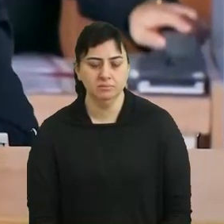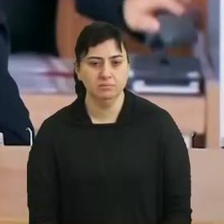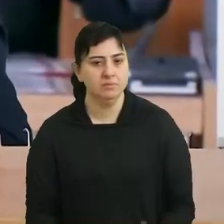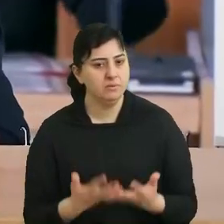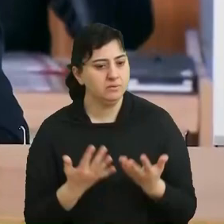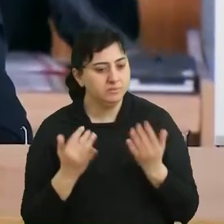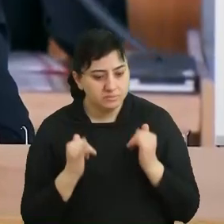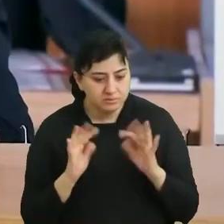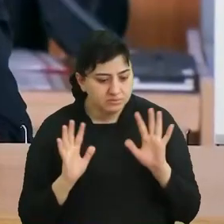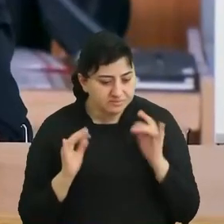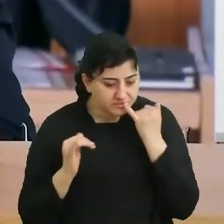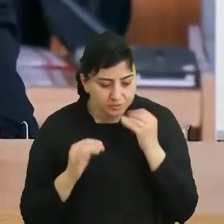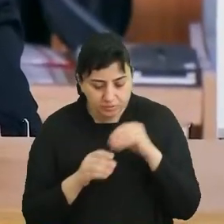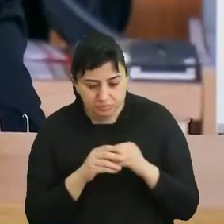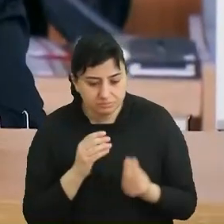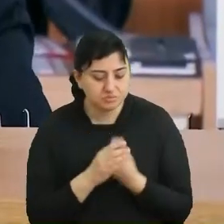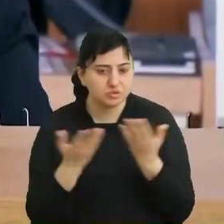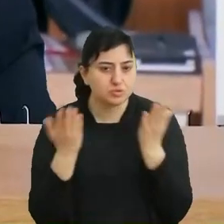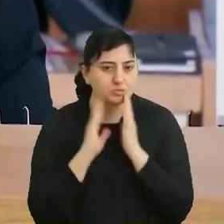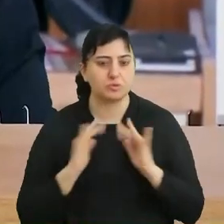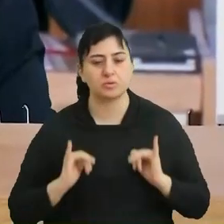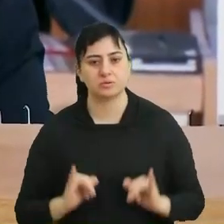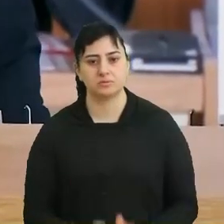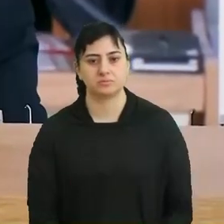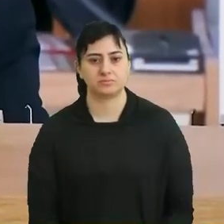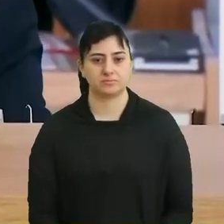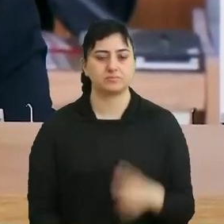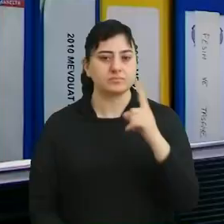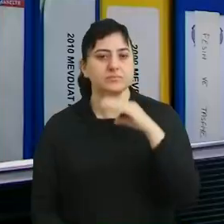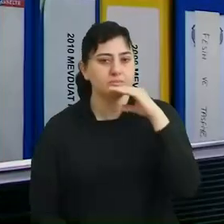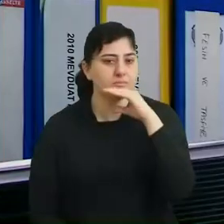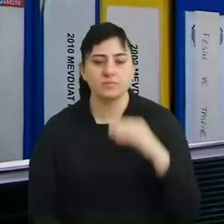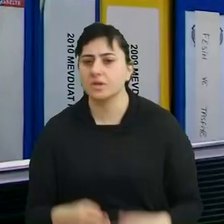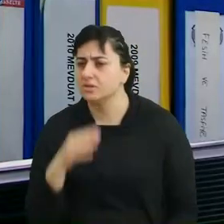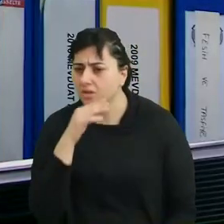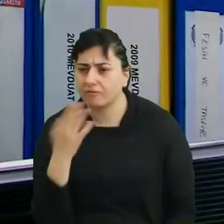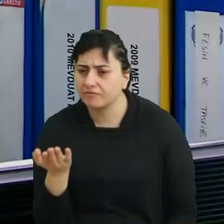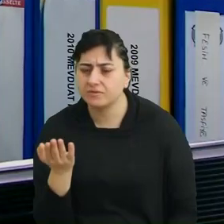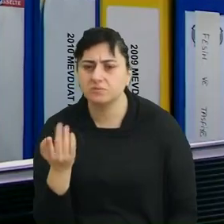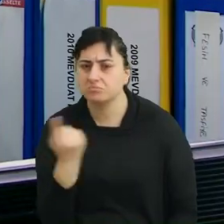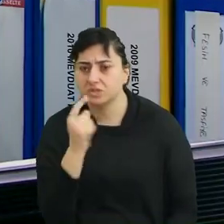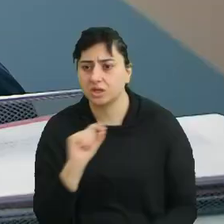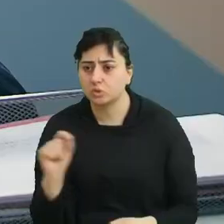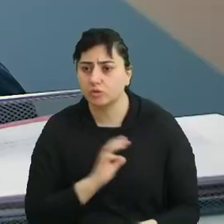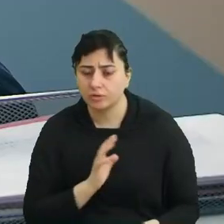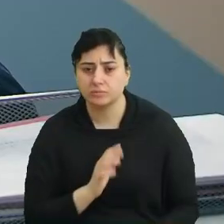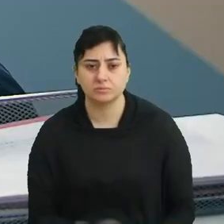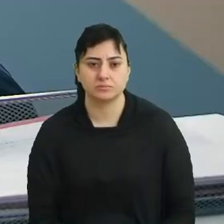Çok şükür bu kez telefon falan yok. Bir zarf çıktı. Zarf mı? Üzerinde bir şey yazıyor mu